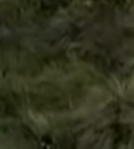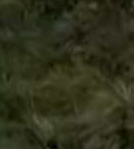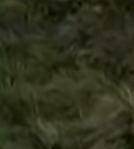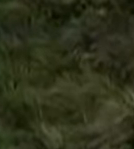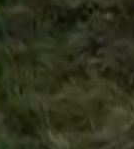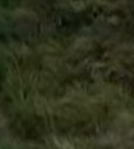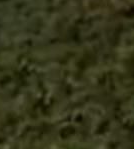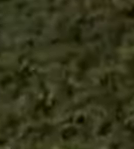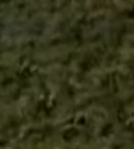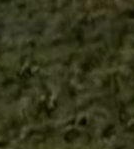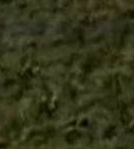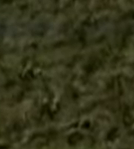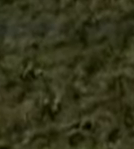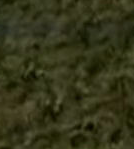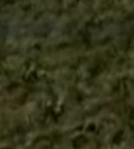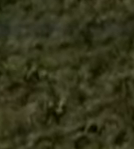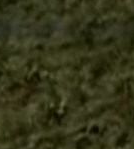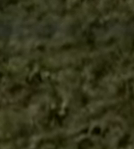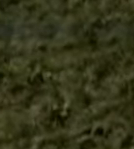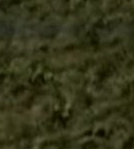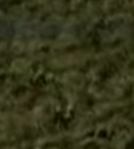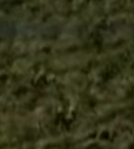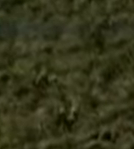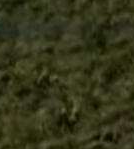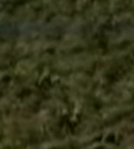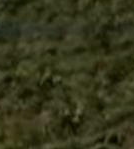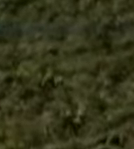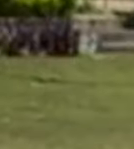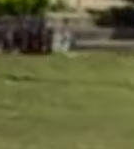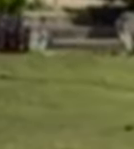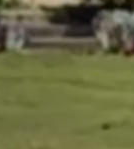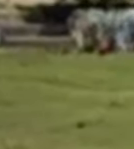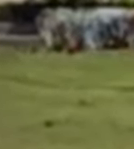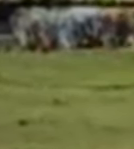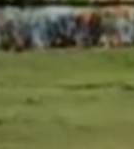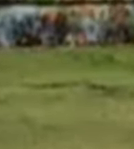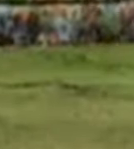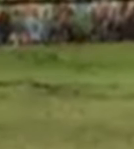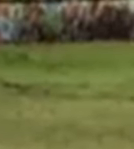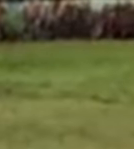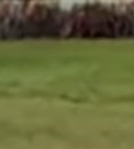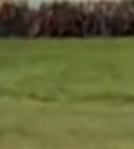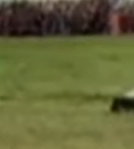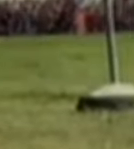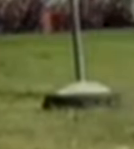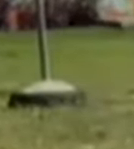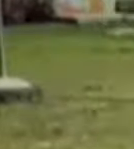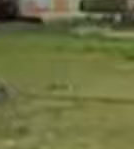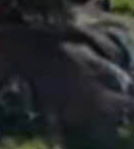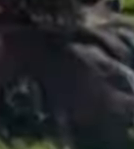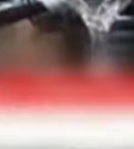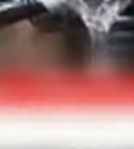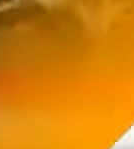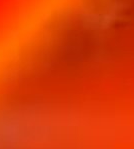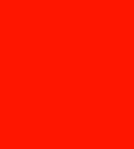Estado ng isla ng Bohol bilang UNESCO Global Geopark nanganganib dahil sa mga nag-viral na resort sa Chocolate